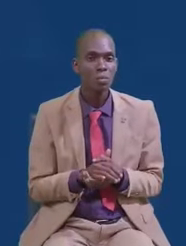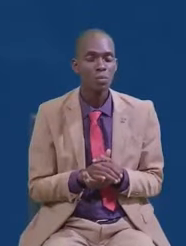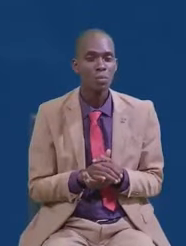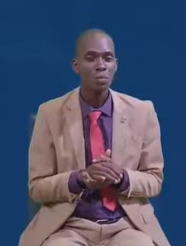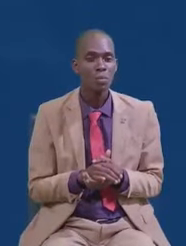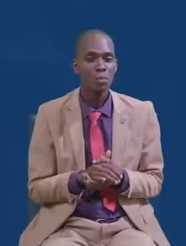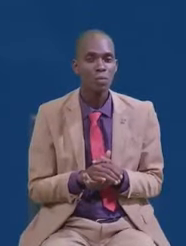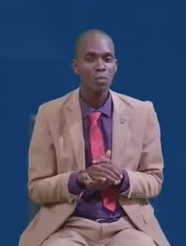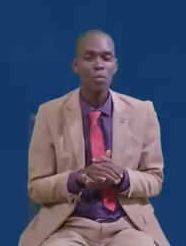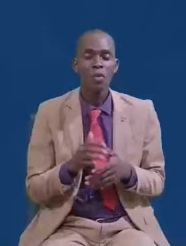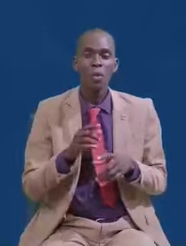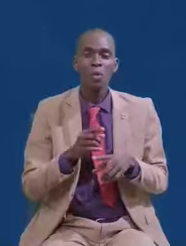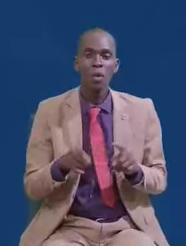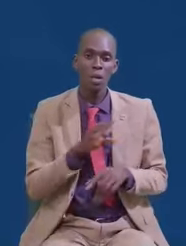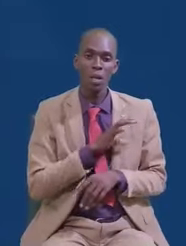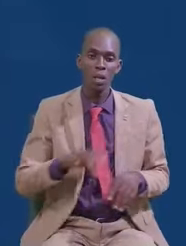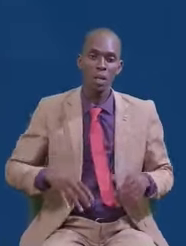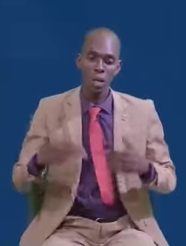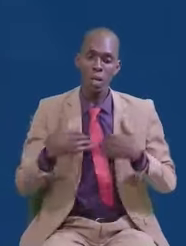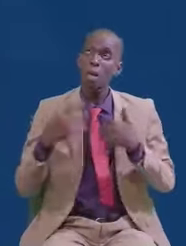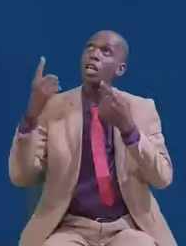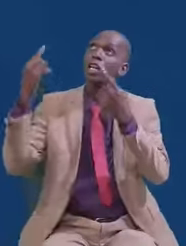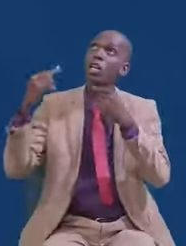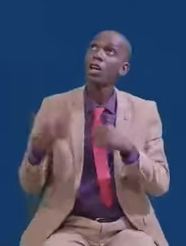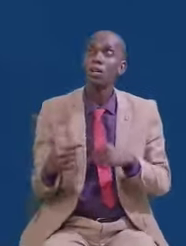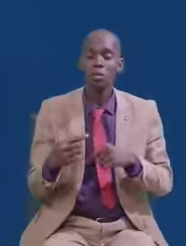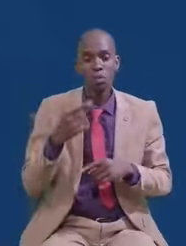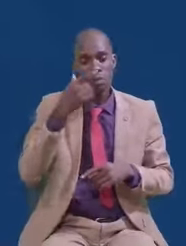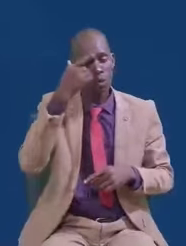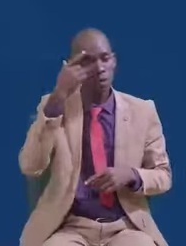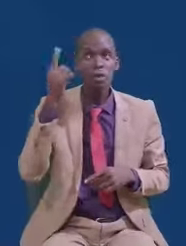Mais Christ est venu, il est venu prendre votre place